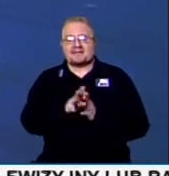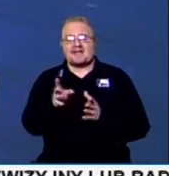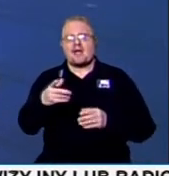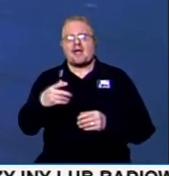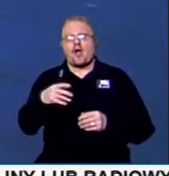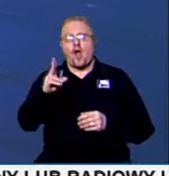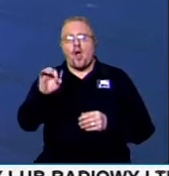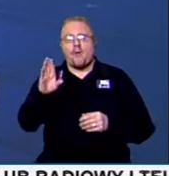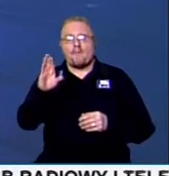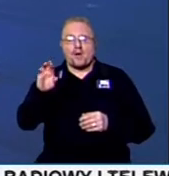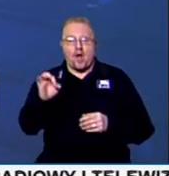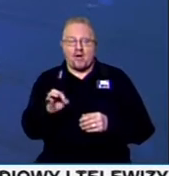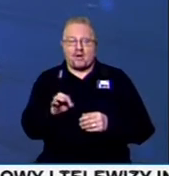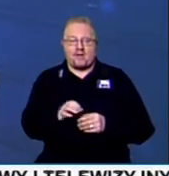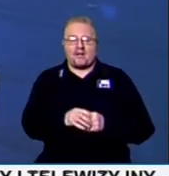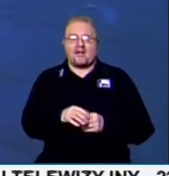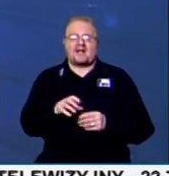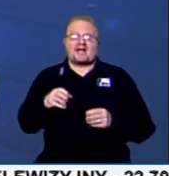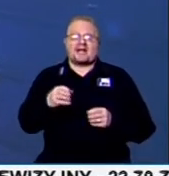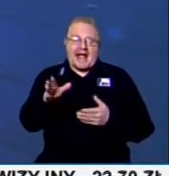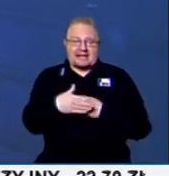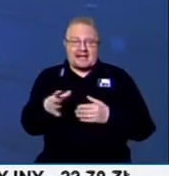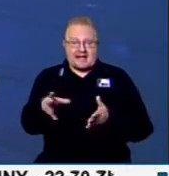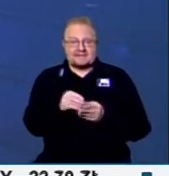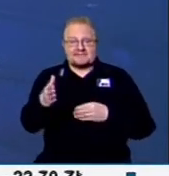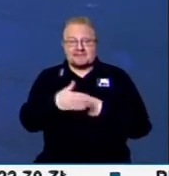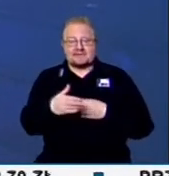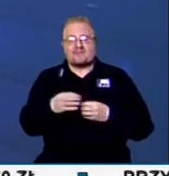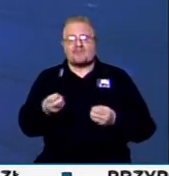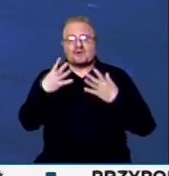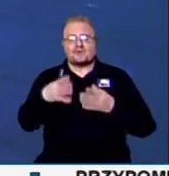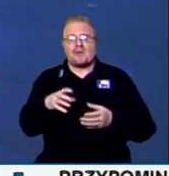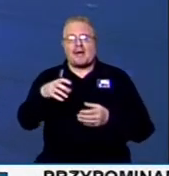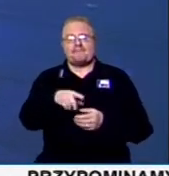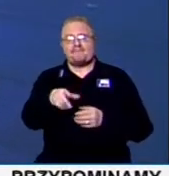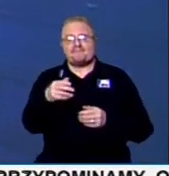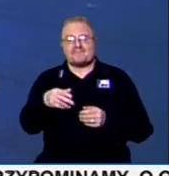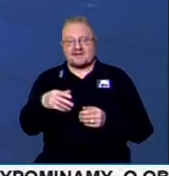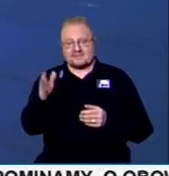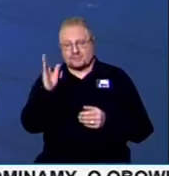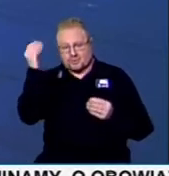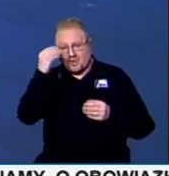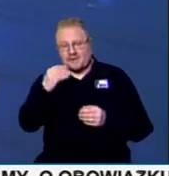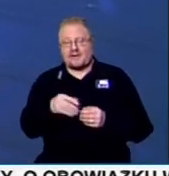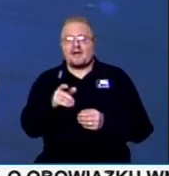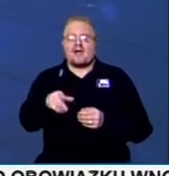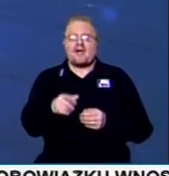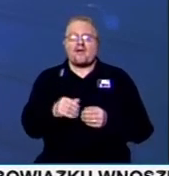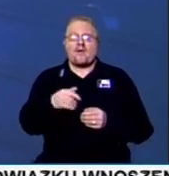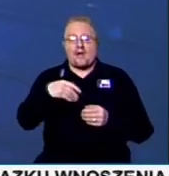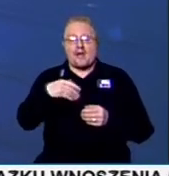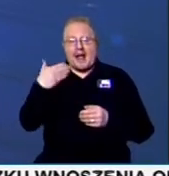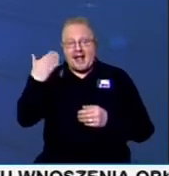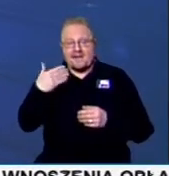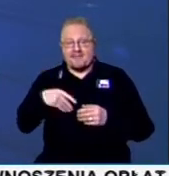Władysławem Strzemińskim współtworzyła kolekcję grupy AR i Muzeum Sztuki w Łodzi. W obchodach rocznicy bierze udział wiele instytucji, w tym Łódzka Akademia